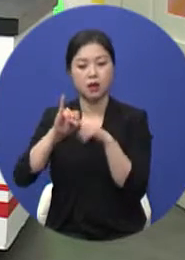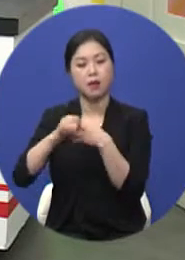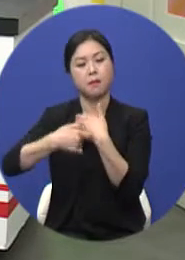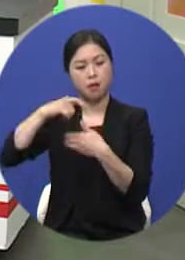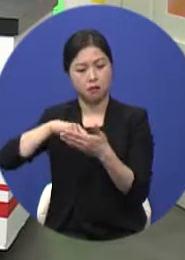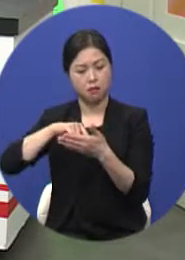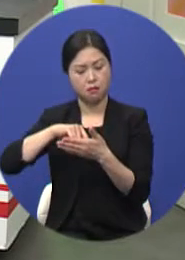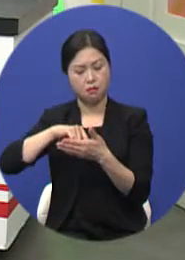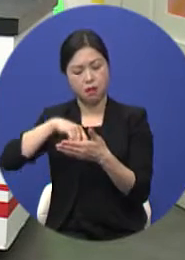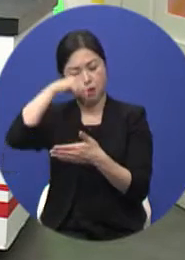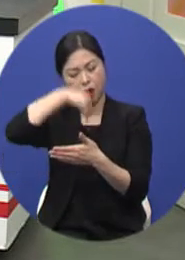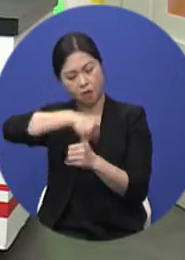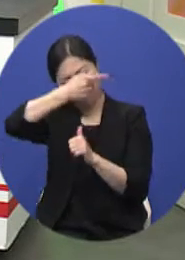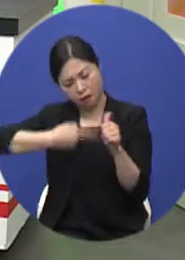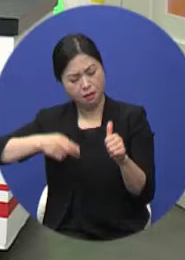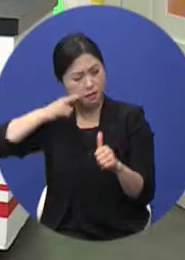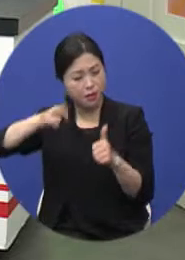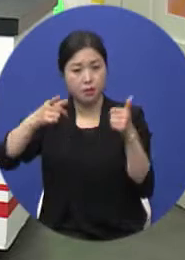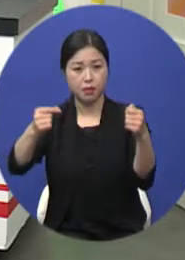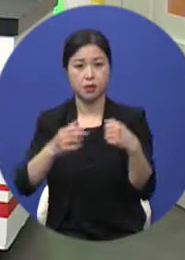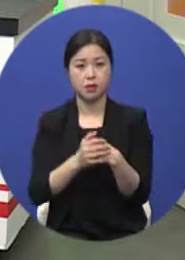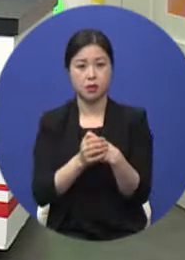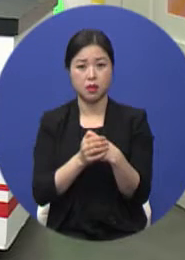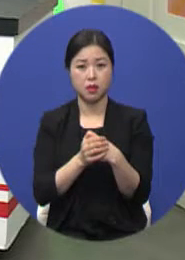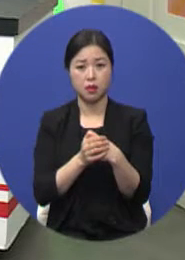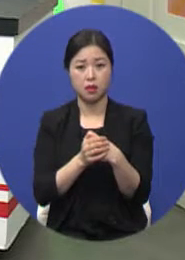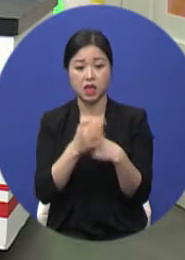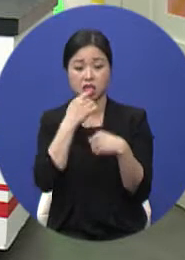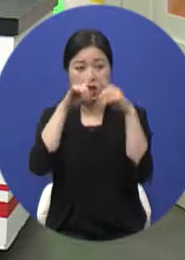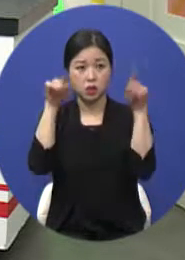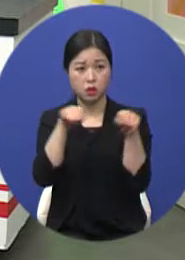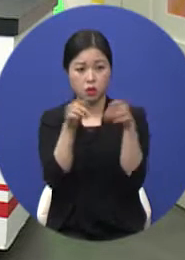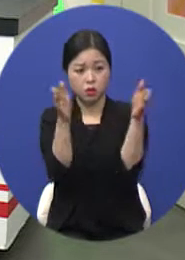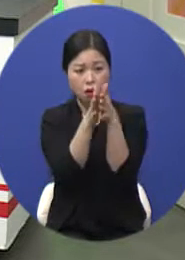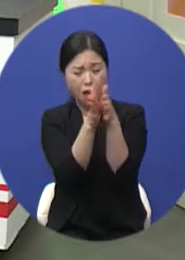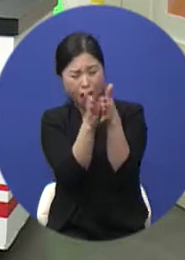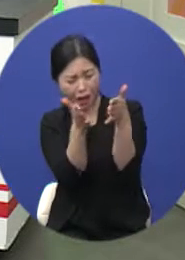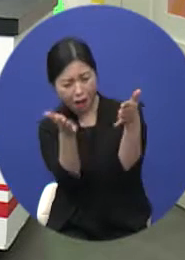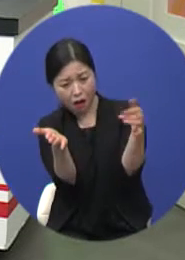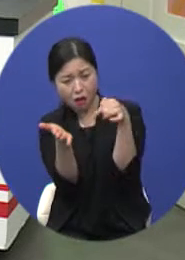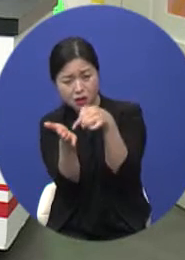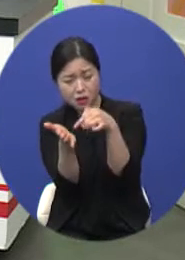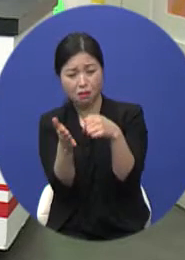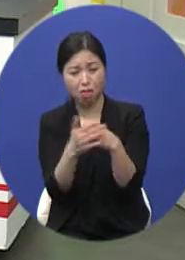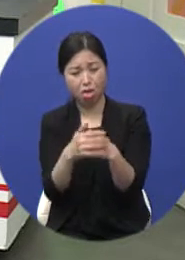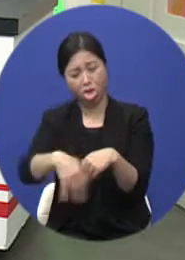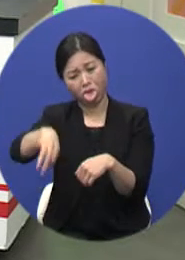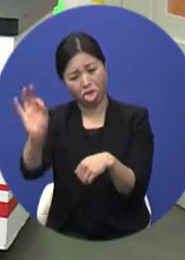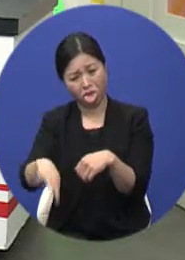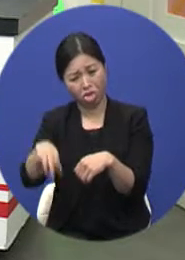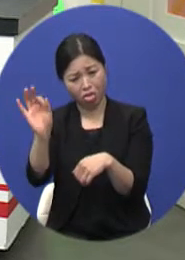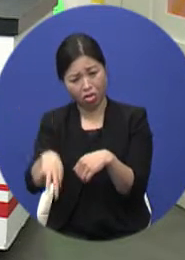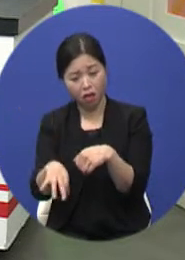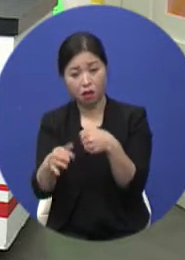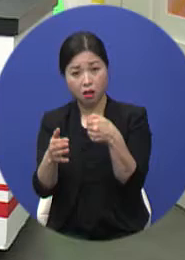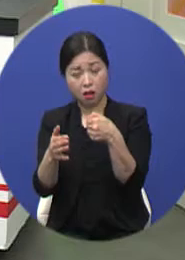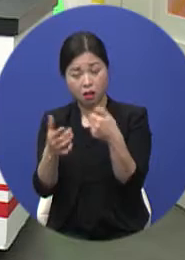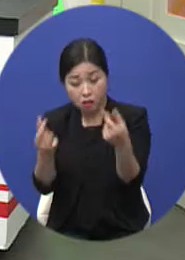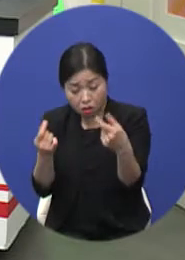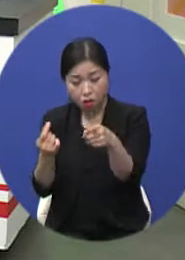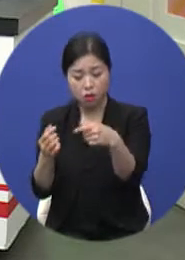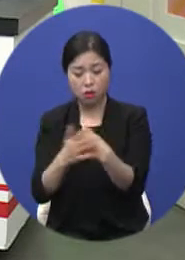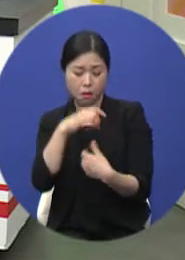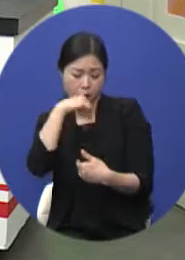돌아갈 수가 없는 거예요. 네. 종이를 붙였지만 그 찢어진 것이 그래서 평생 죽을 때까지 마음에 갑니다.